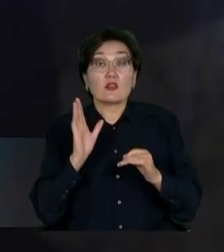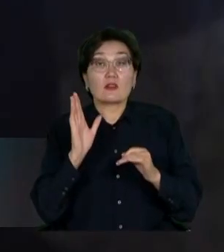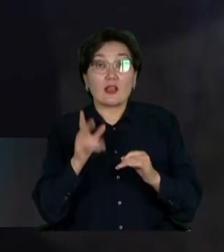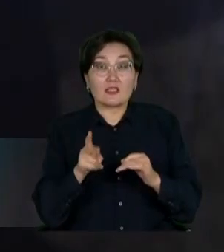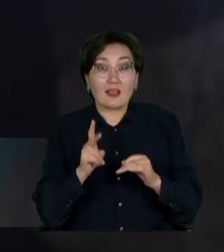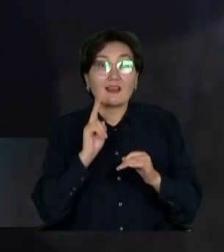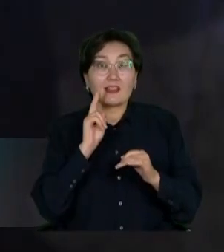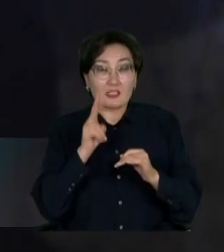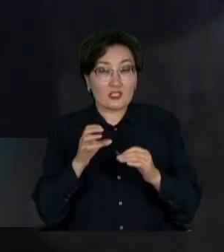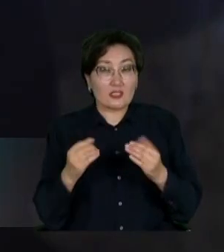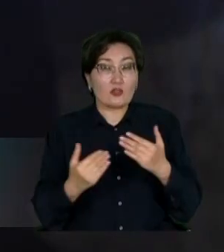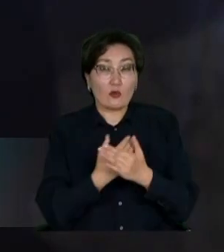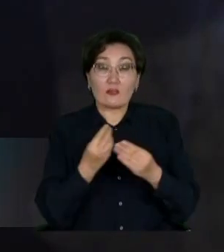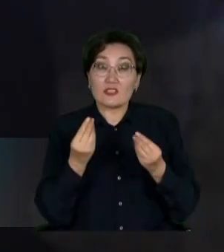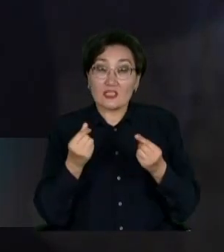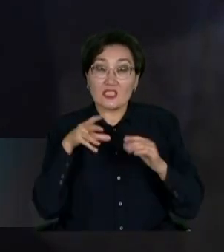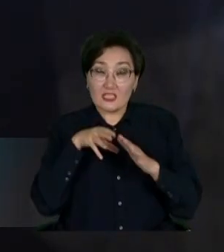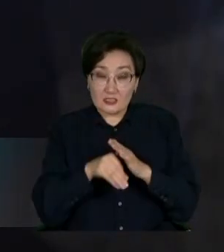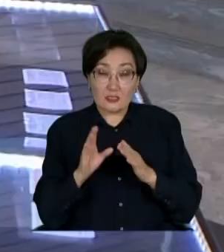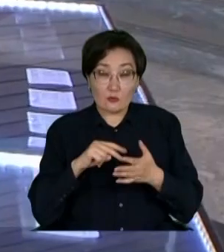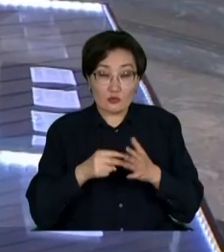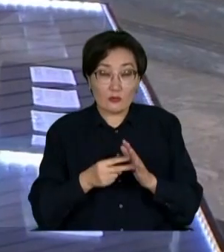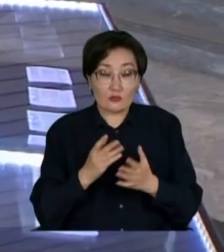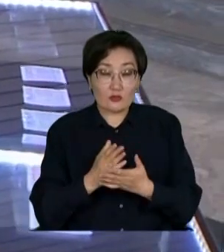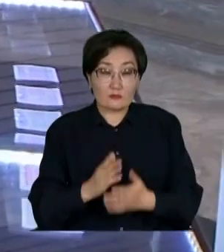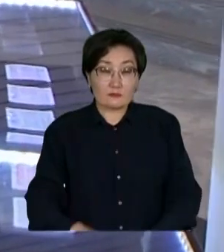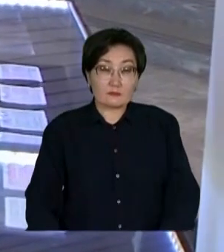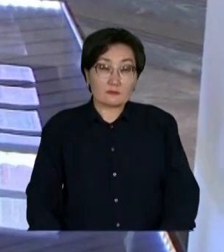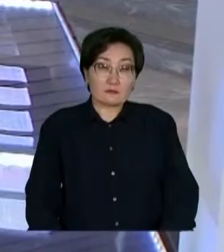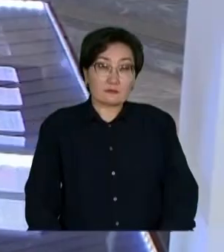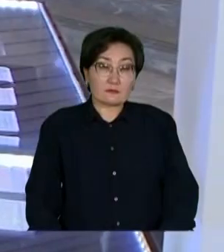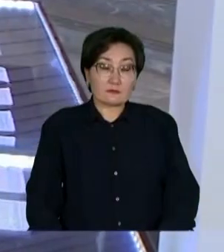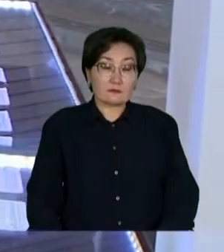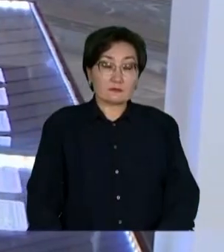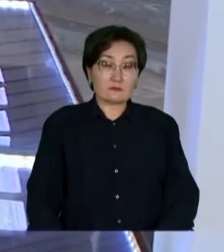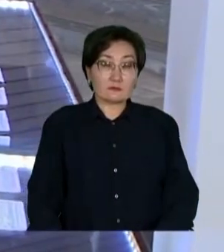енгізіледі деп жоспарлануда. Әйгерім Пернебек, Жансая Олжабек, Мирам Исабеков, Алматы телеарнасы.